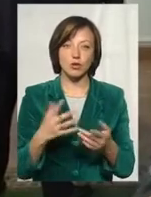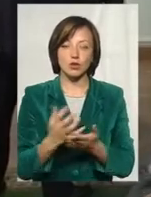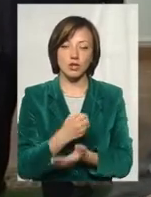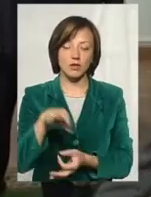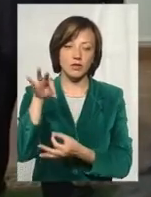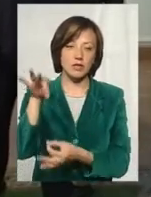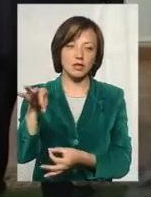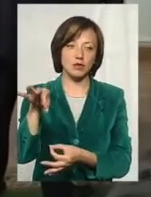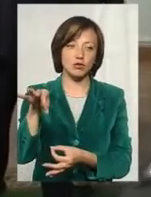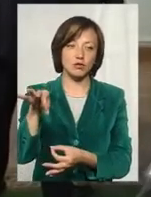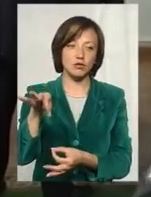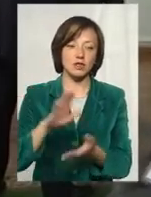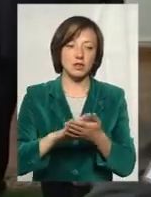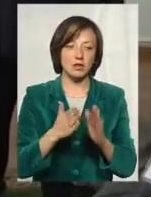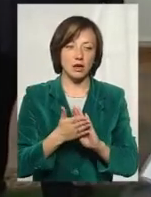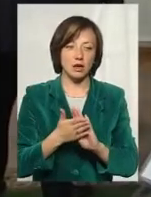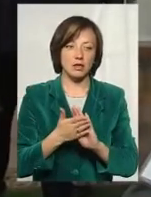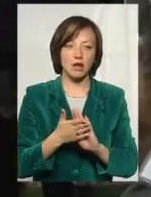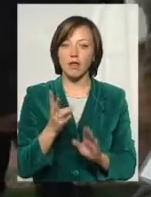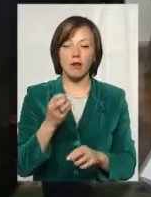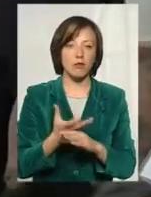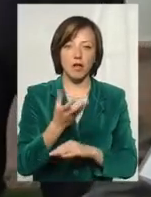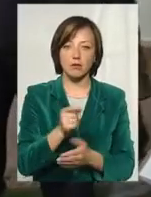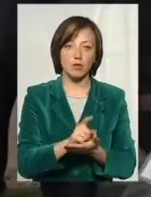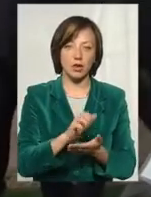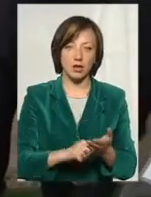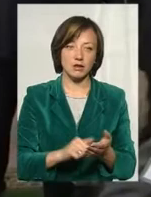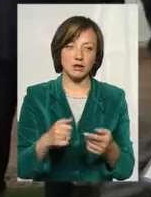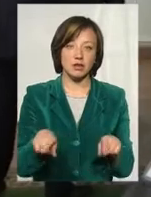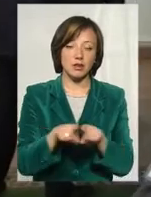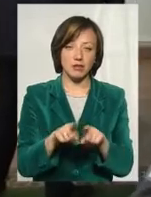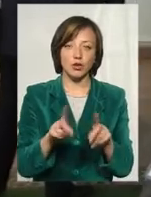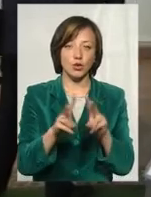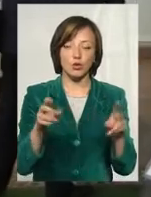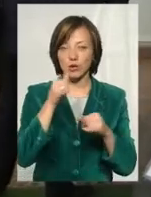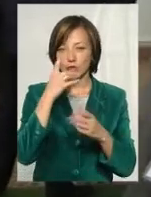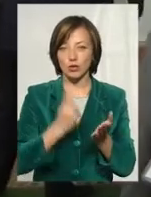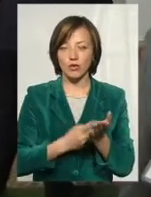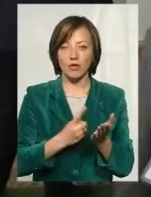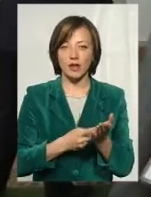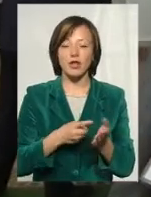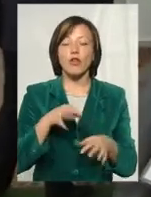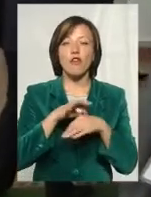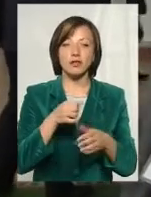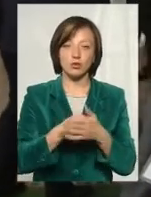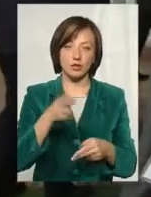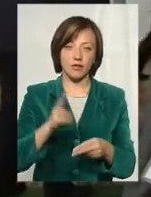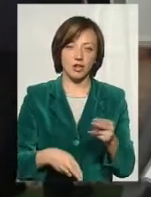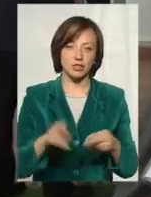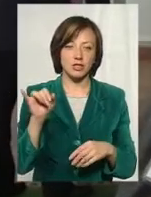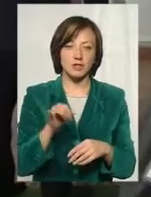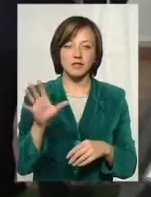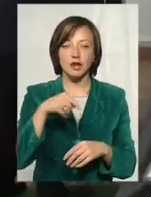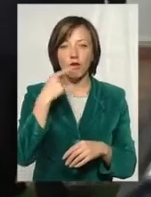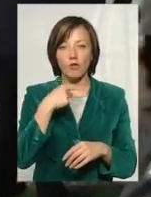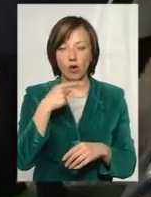в висячому стані, не платиться податки, і в той же час ніхто не може довести до логічного завершення. Ну і всі